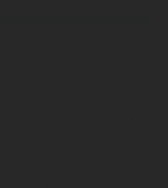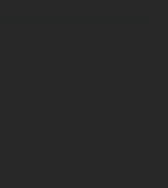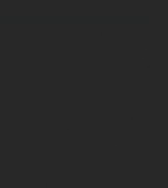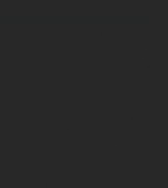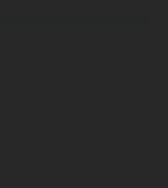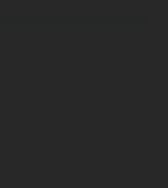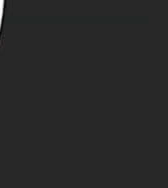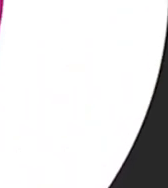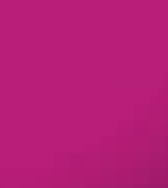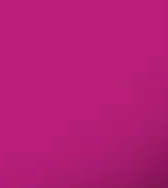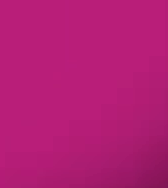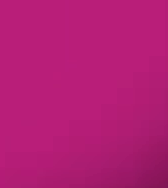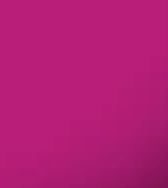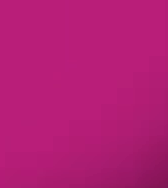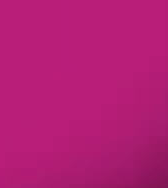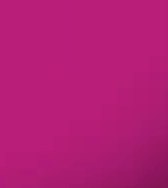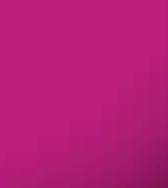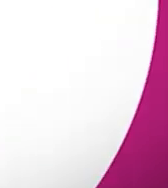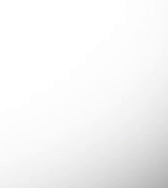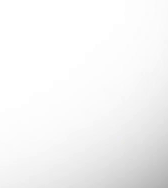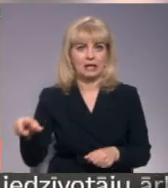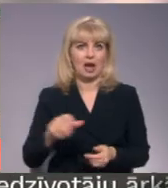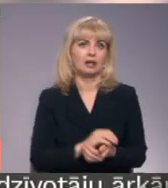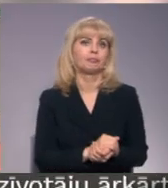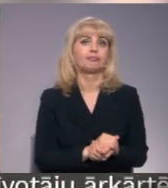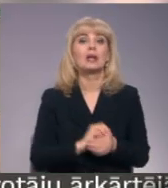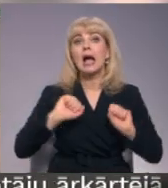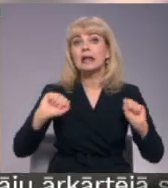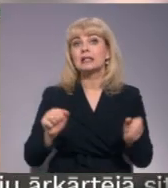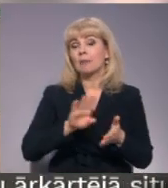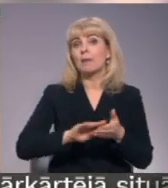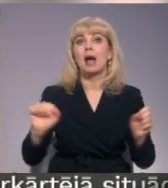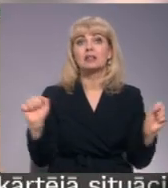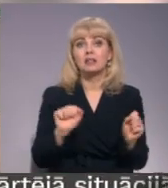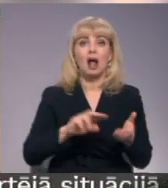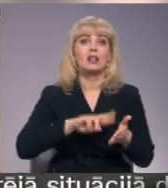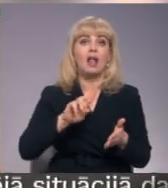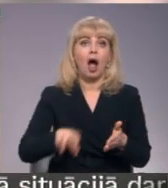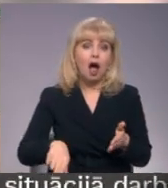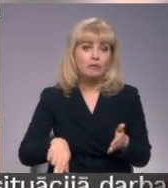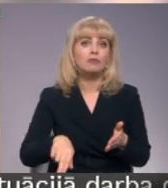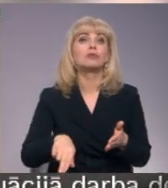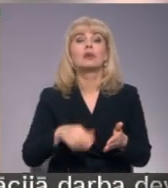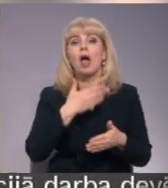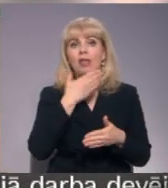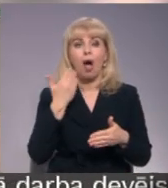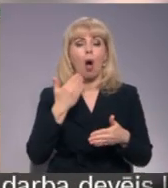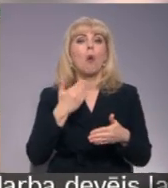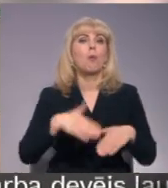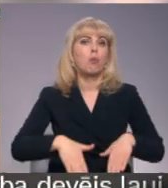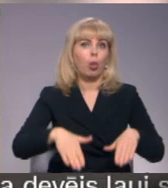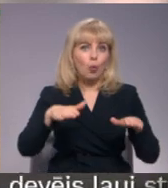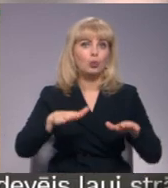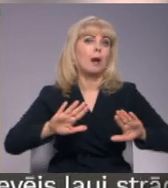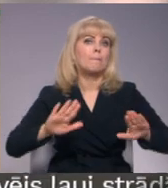Re, viss ēters ir te! Ziema bez sala ļaus iztikt bez plūdu draudiem, bet